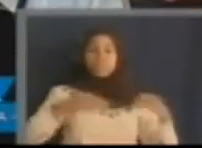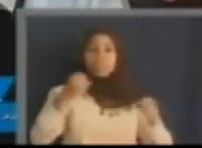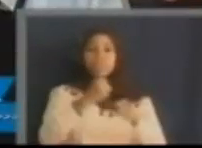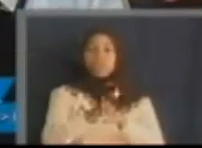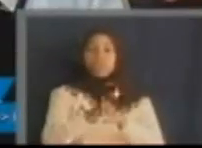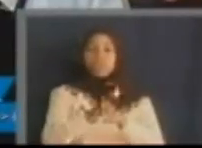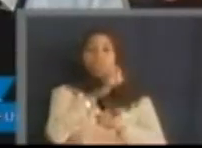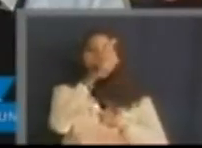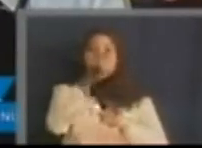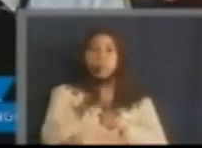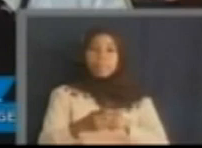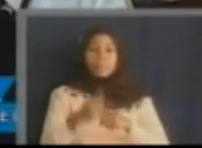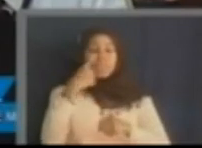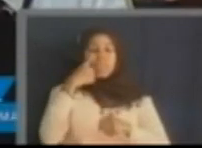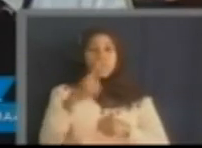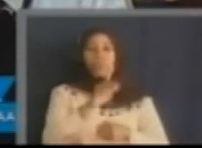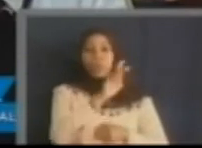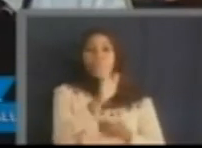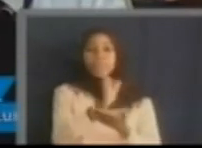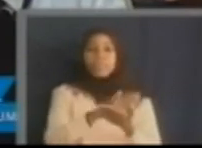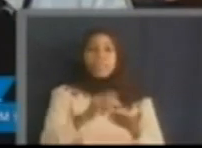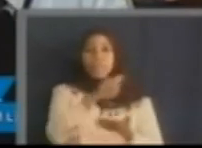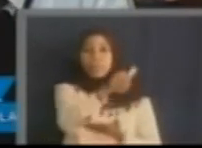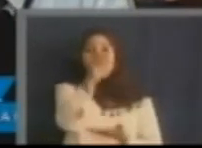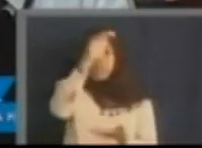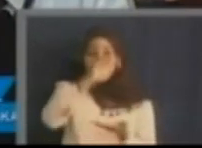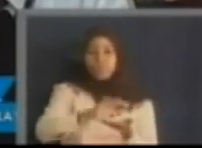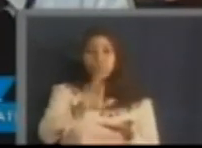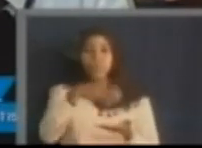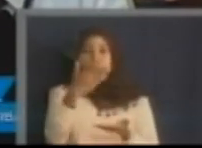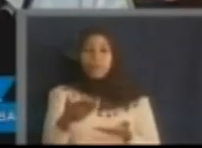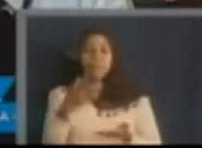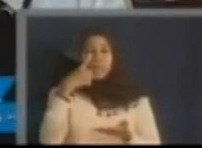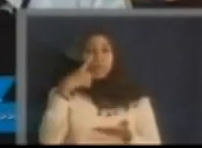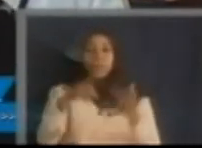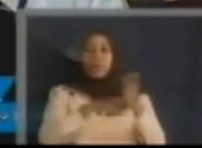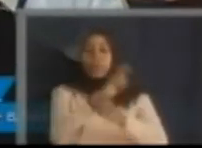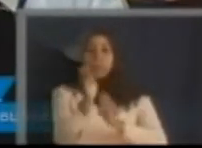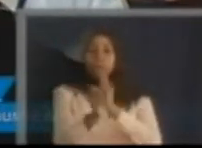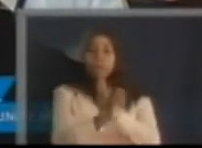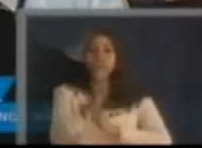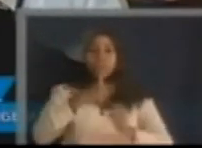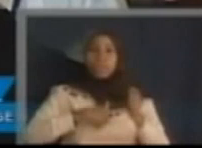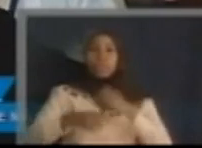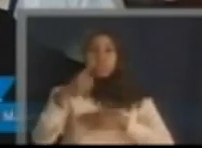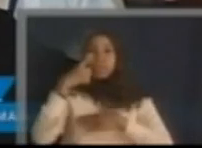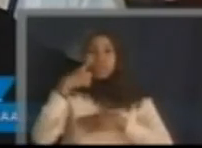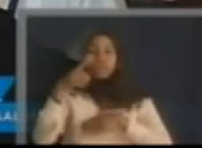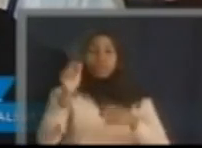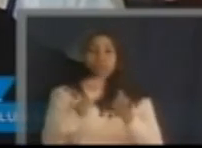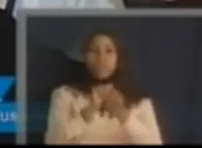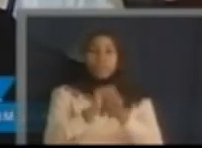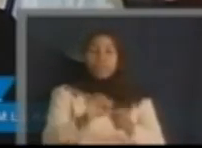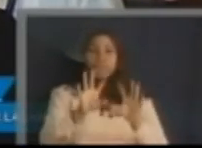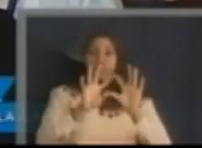mapungufu na kisha kuangalia namna ya kurekebisha, kitu ambacho nakiona ni kitu kizuri. Mtafiti yoyote anapoanza